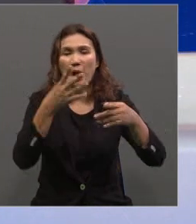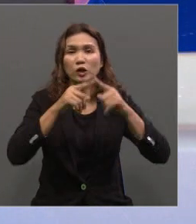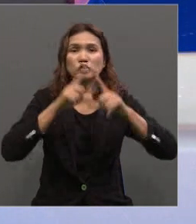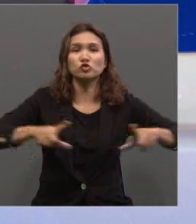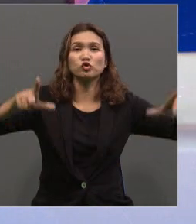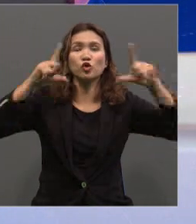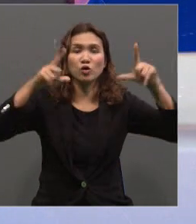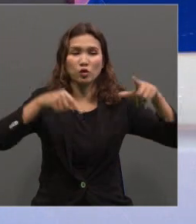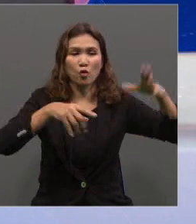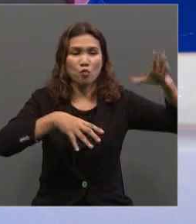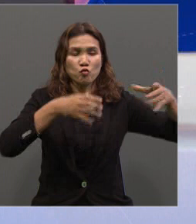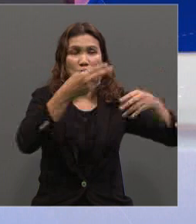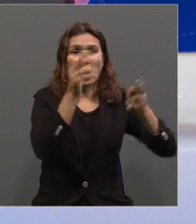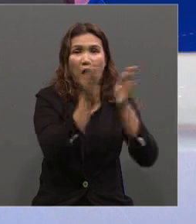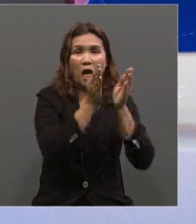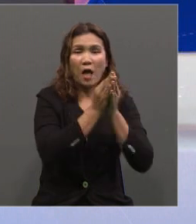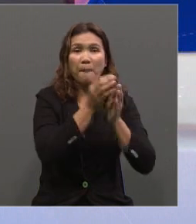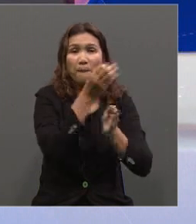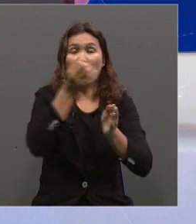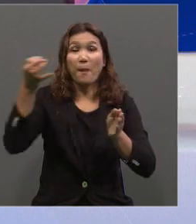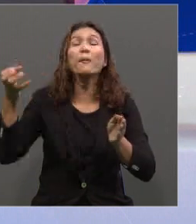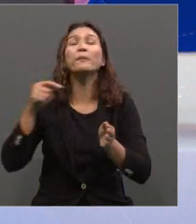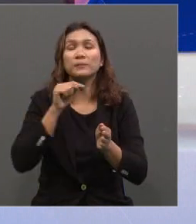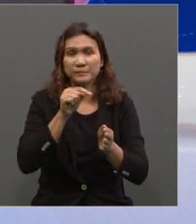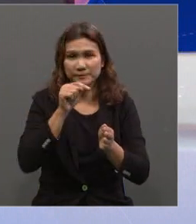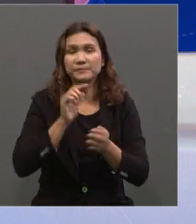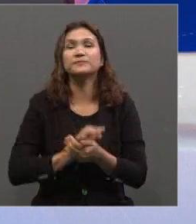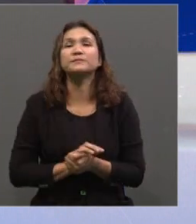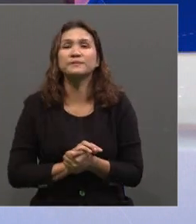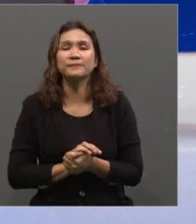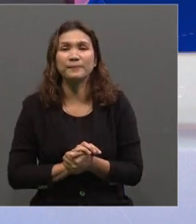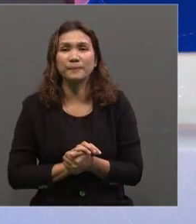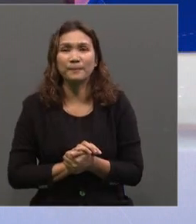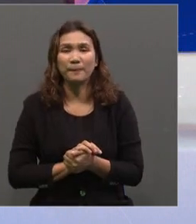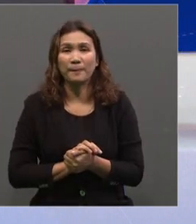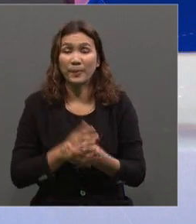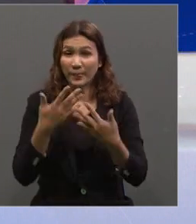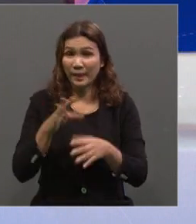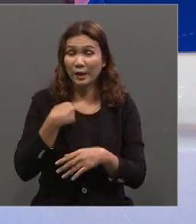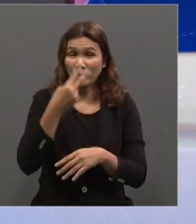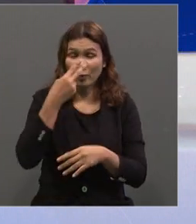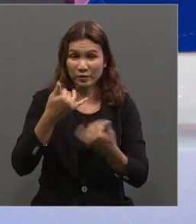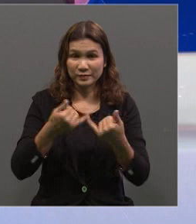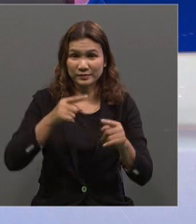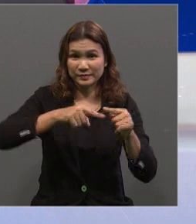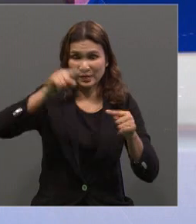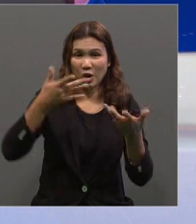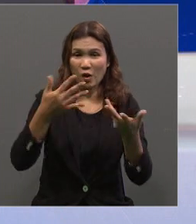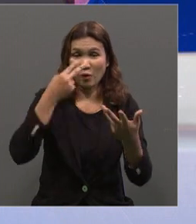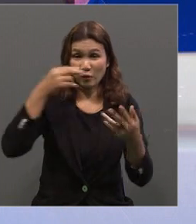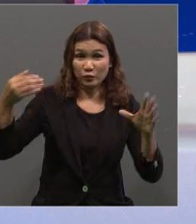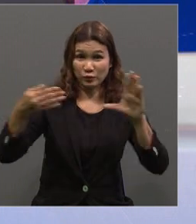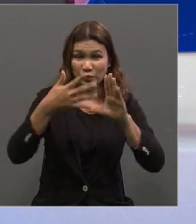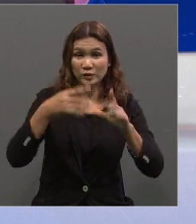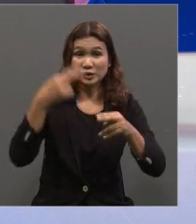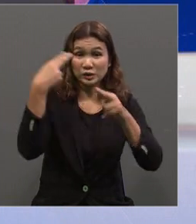หญ่ๆนั่นเองเพราะว่าคะแนนเสียงฐานเนี่ยมันเพิ่มมากขึ้นนั่นเองนะคะถ้าดูกราฟิกอันนี้นะคะเดี๋ยวนะคะบัญชี